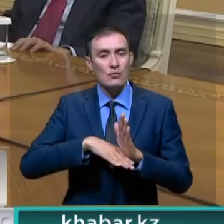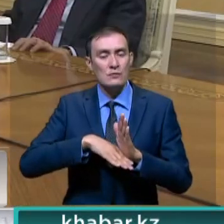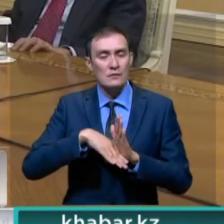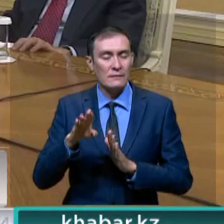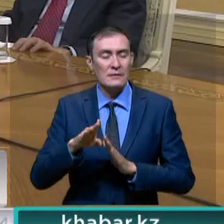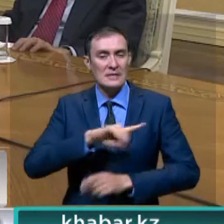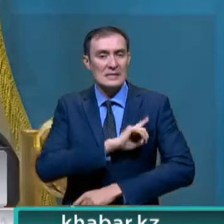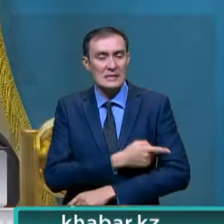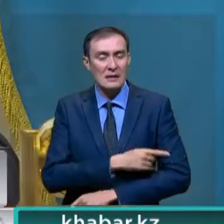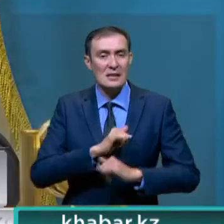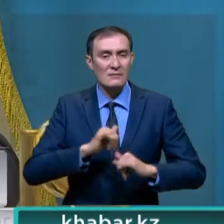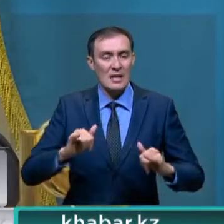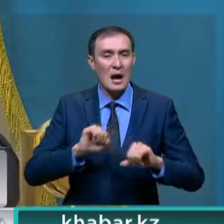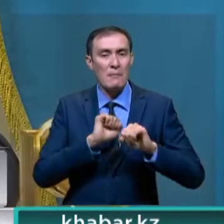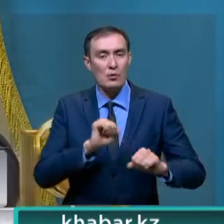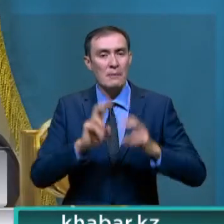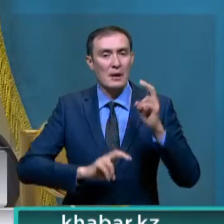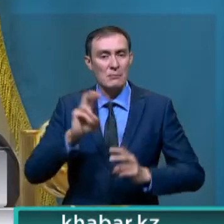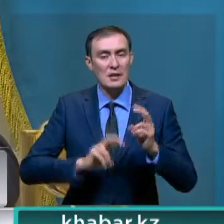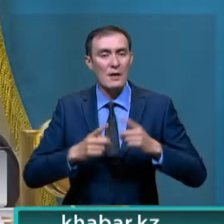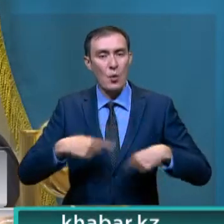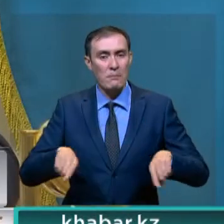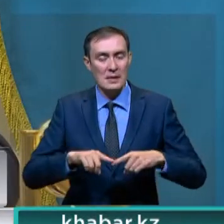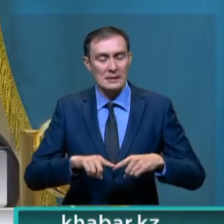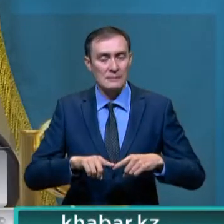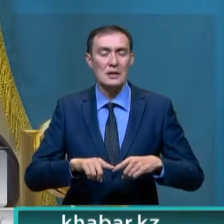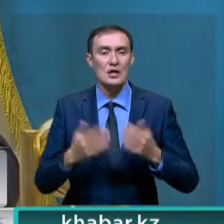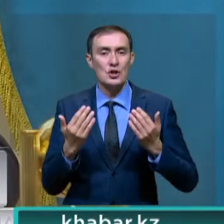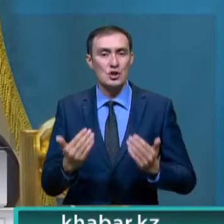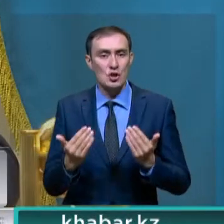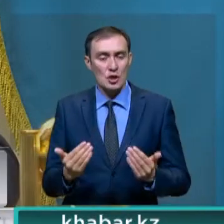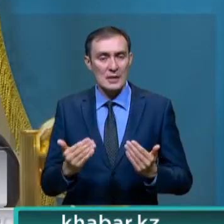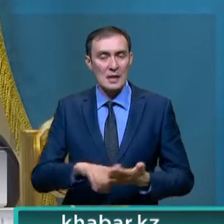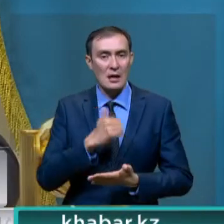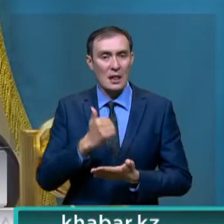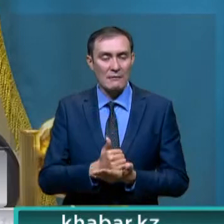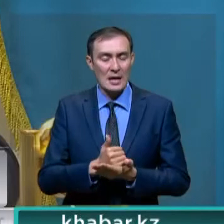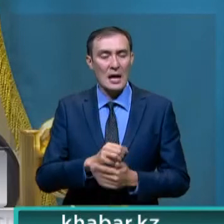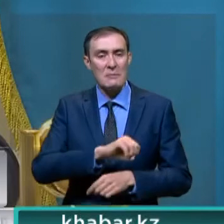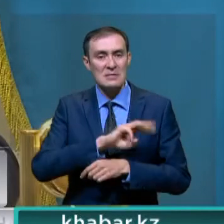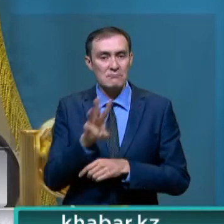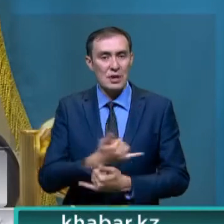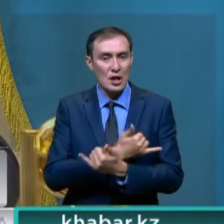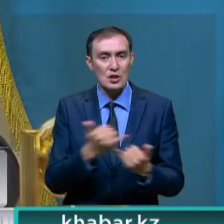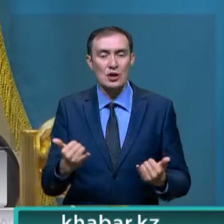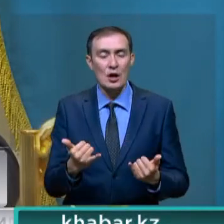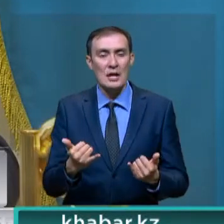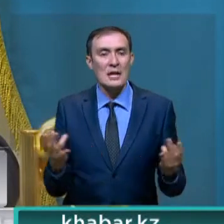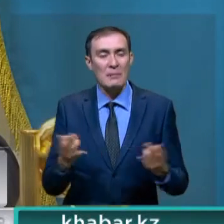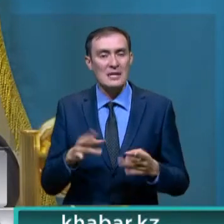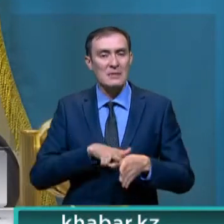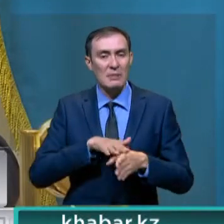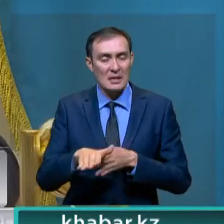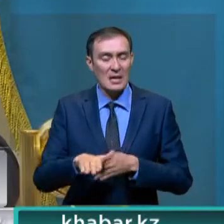сил, развитие оборонно-промышленного комплекса. Сейчас главное – обеспечить должное